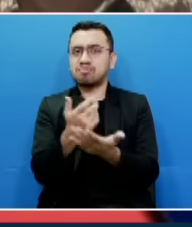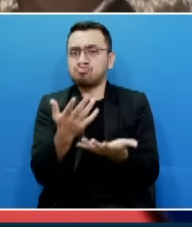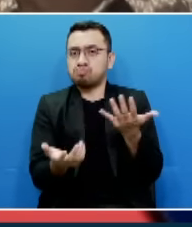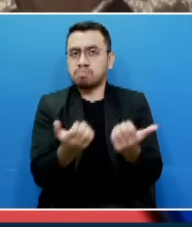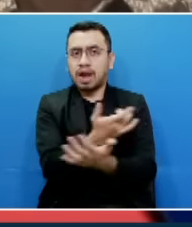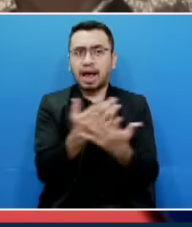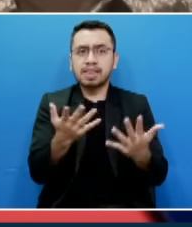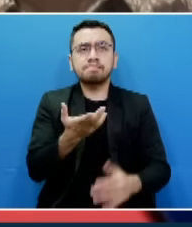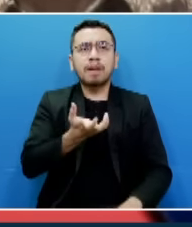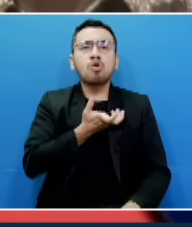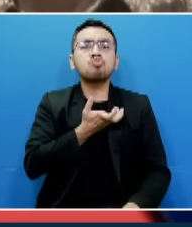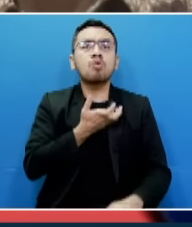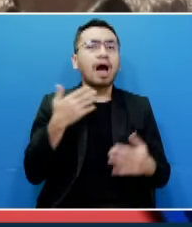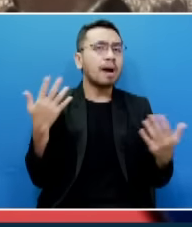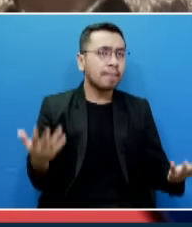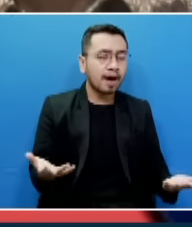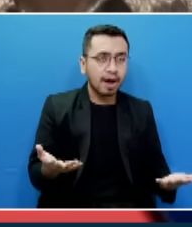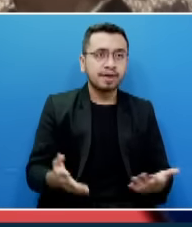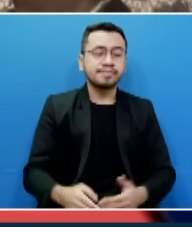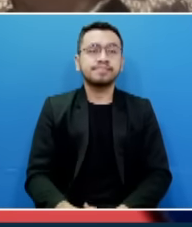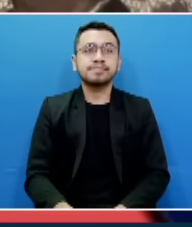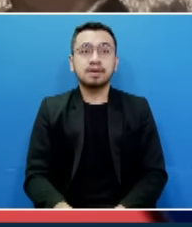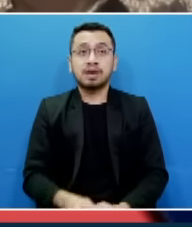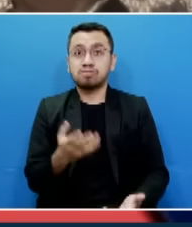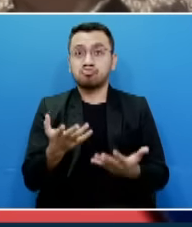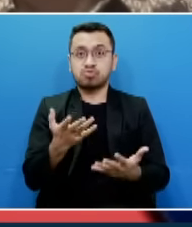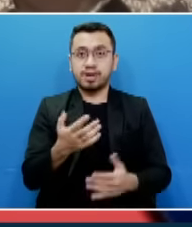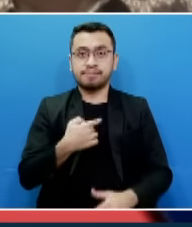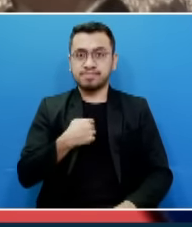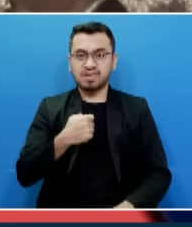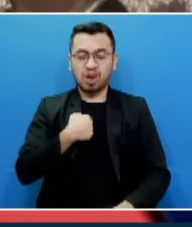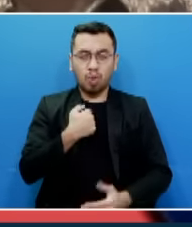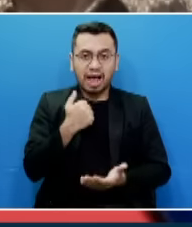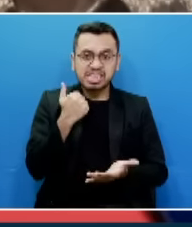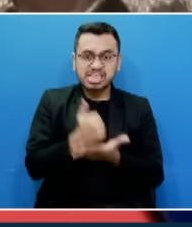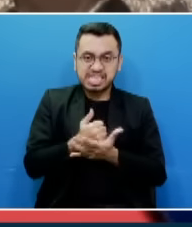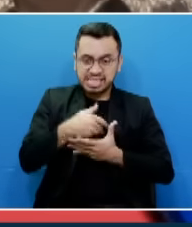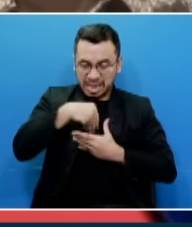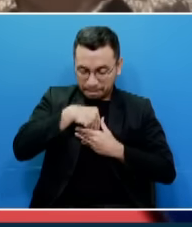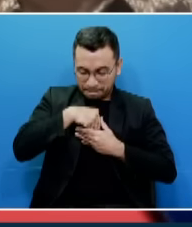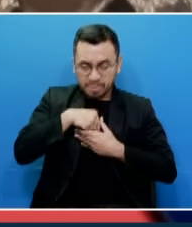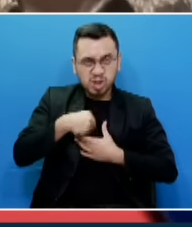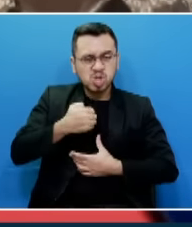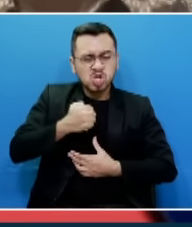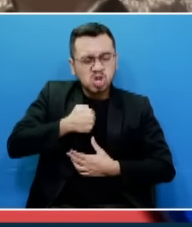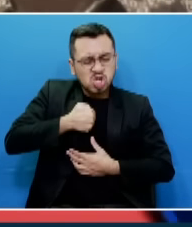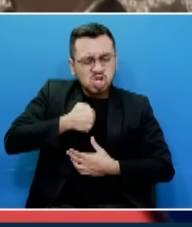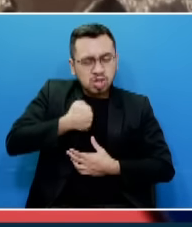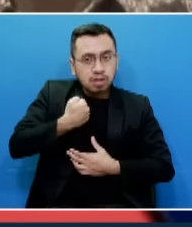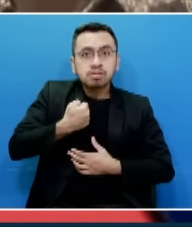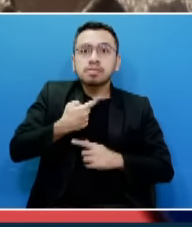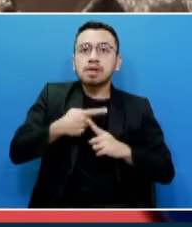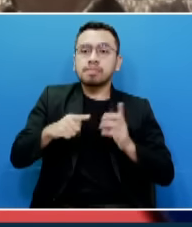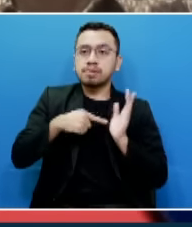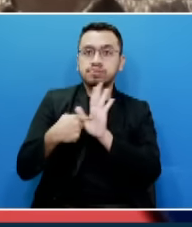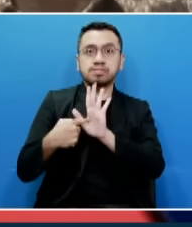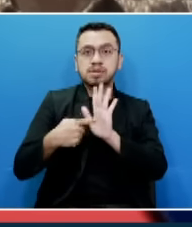begitu sesuai dengan ee Walaupun ada kesal tidak oah diperlihatkan jadi Mungkin kita bisa mengatakan antara